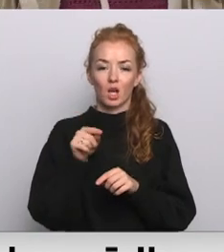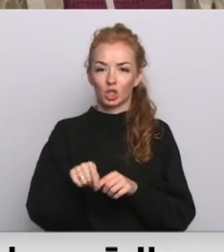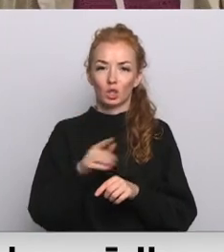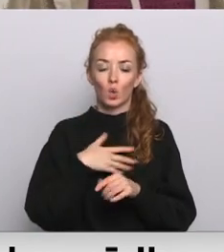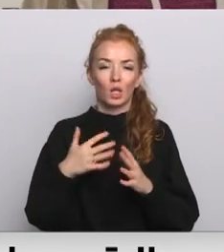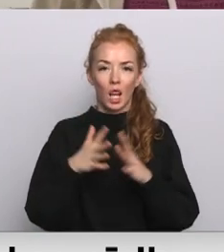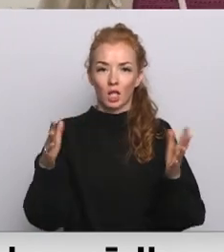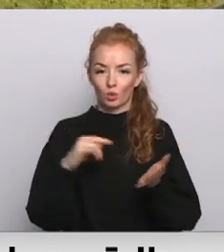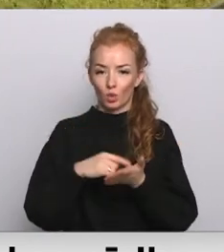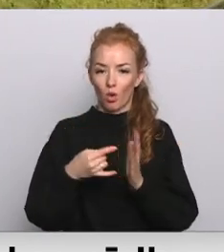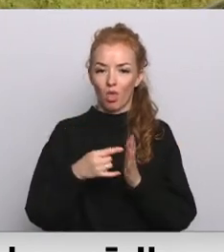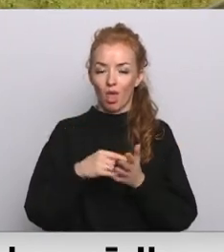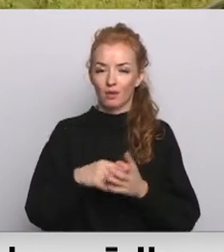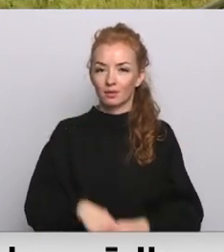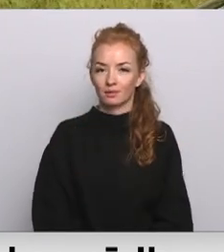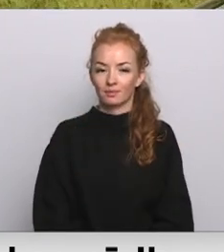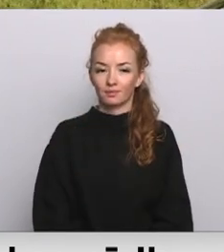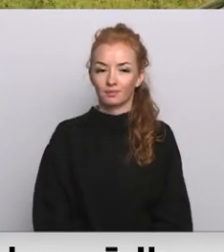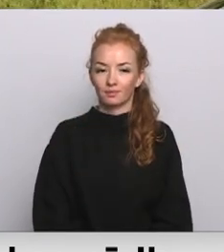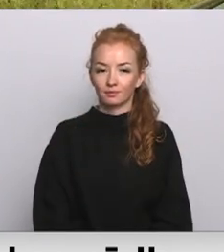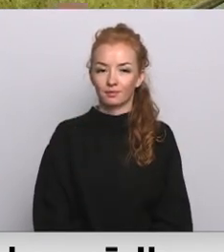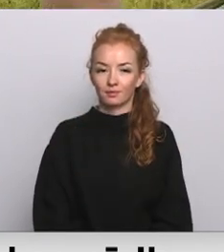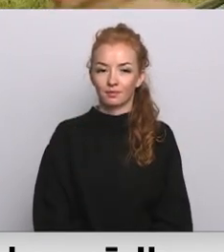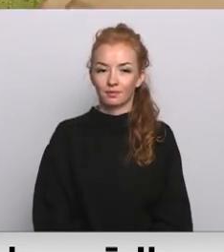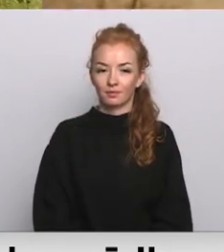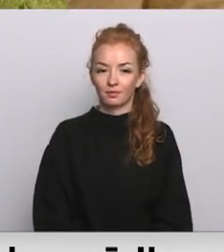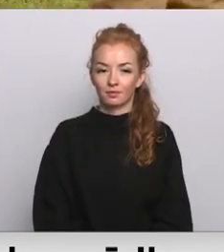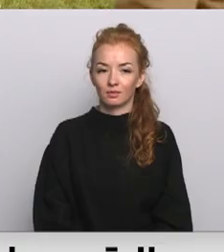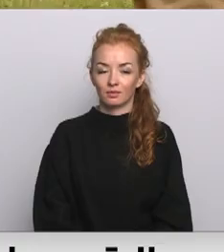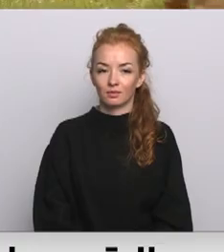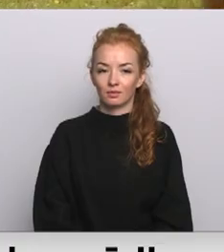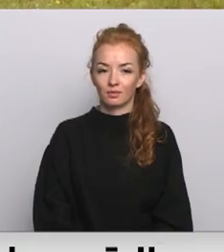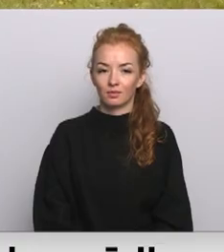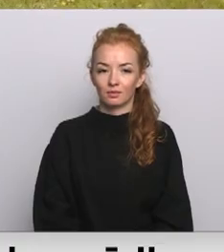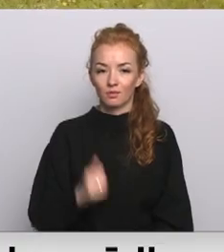ļoti vērienīgs projekts. Jā. No jā, un tie, ko tie ir ļoti lielgabali.